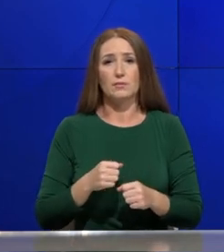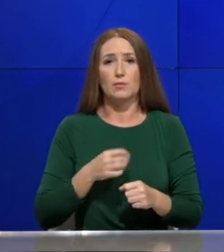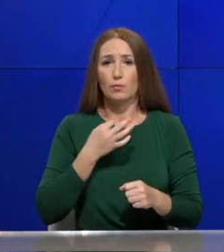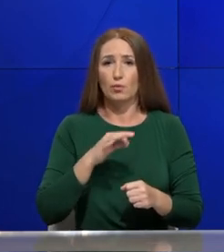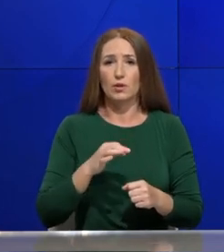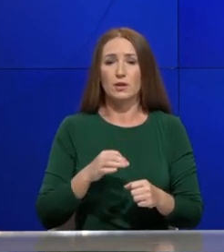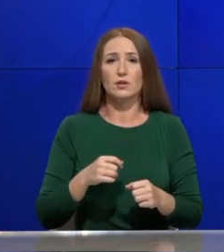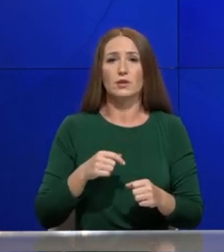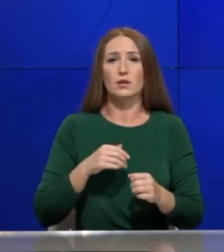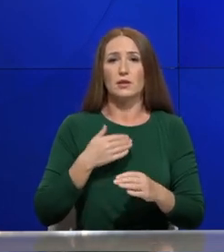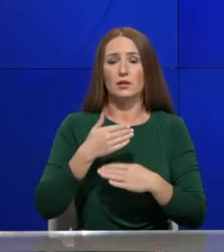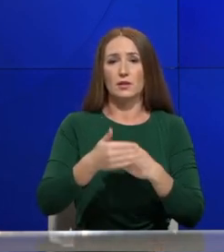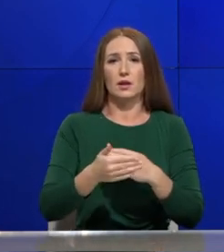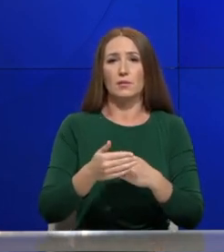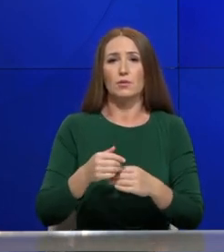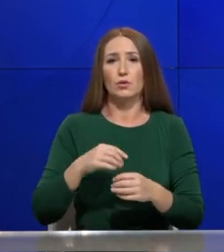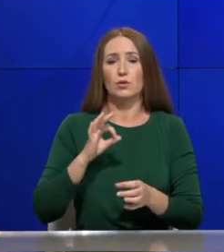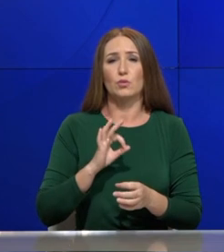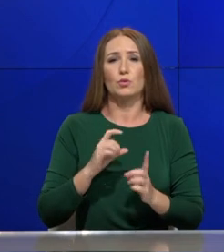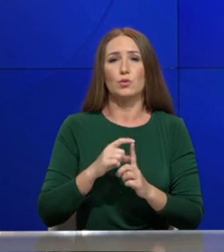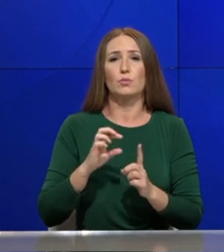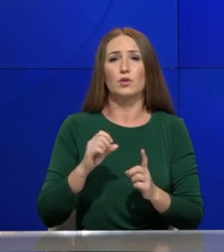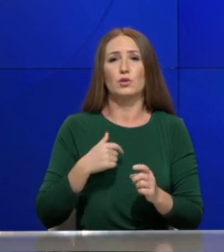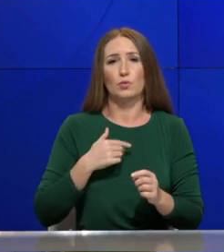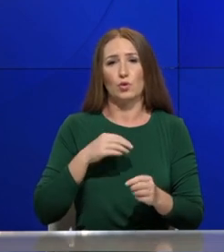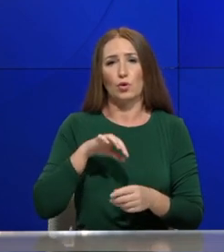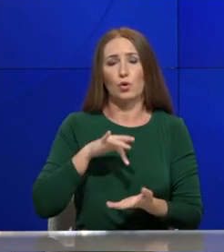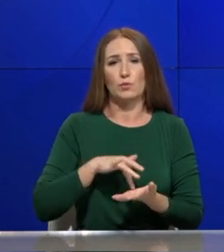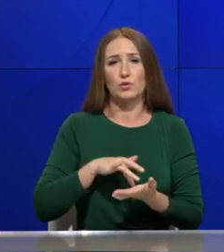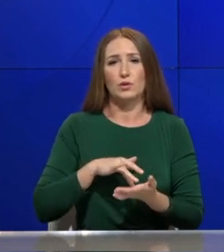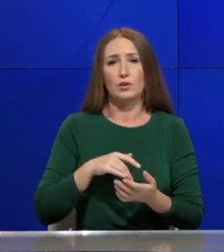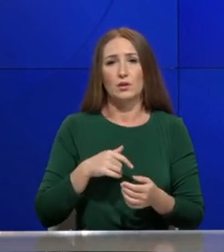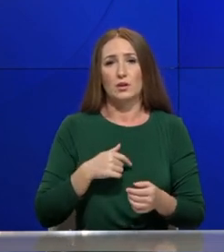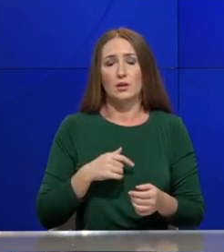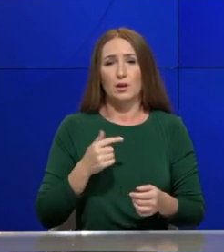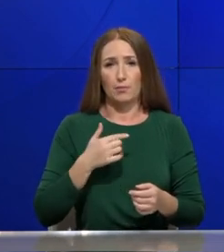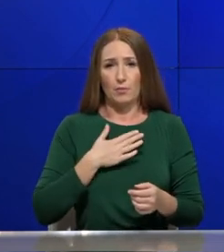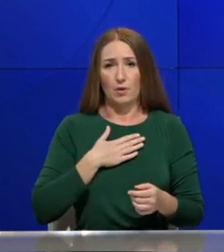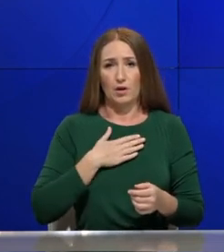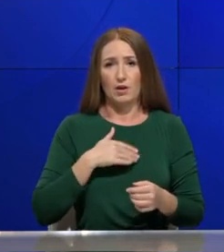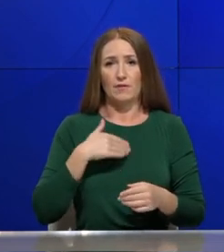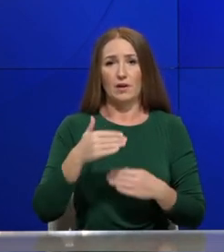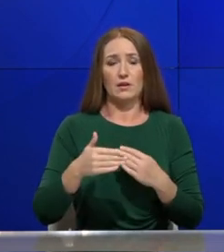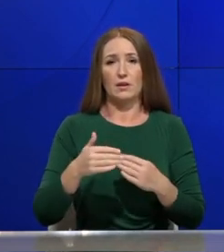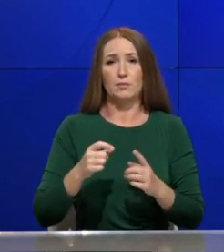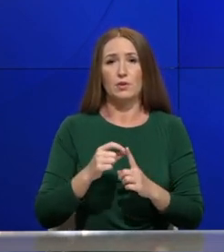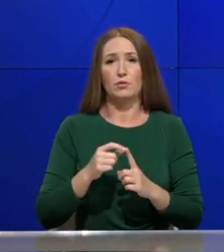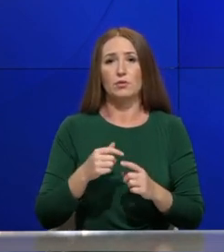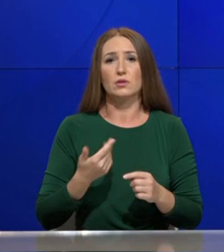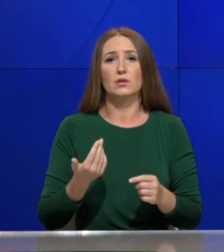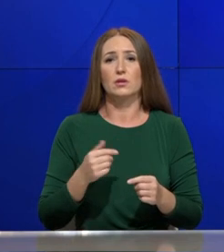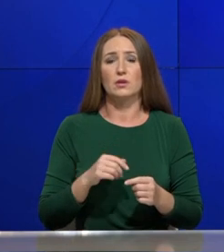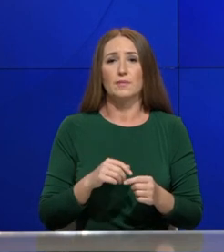dam doprinos mojoj općini. Vjerujem da svi kandidati to žele. Međutim, mislim da je moja velika prednost u odnosu na ostale